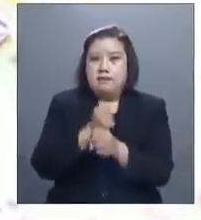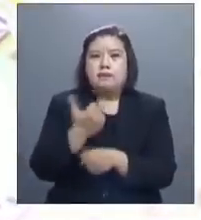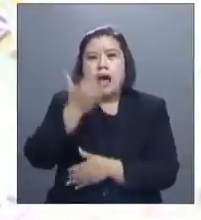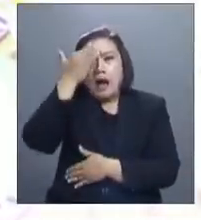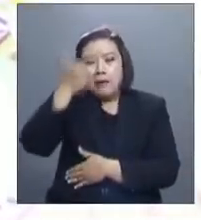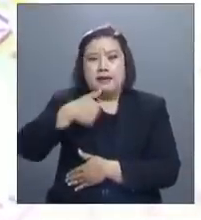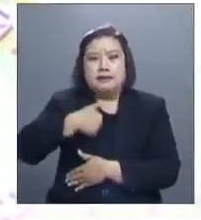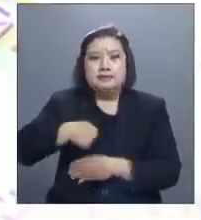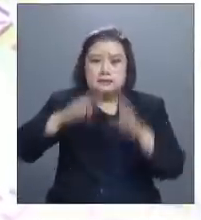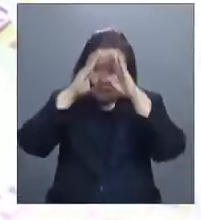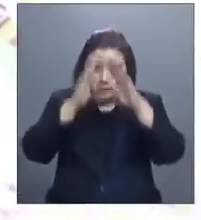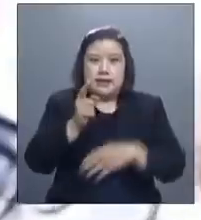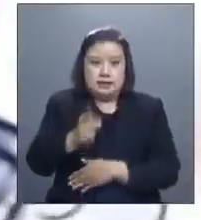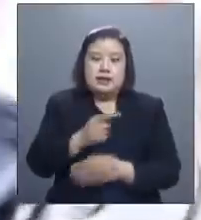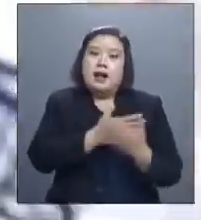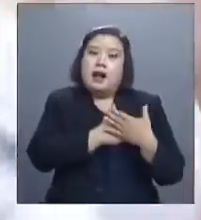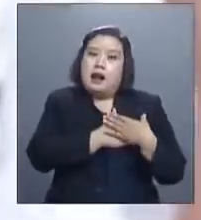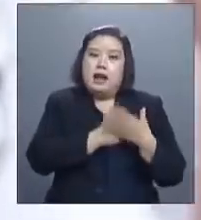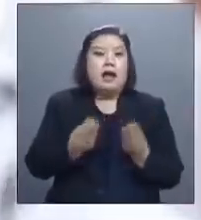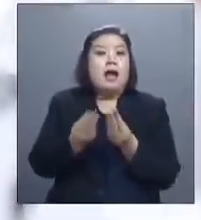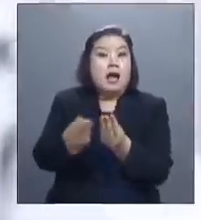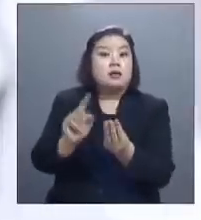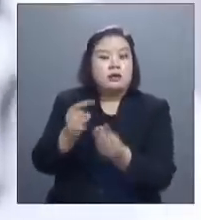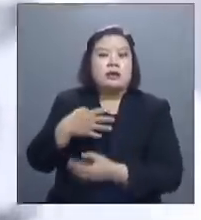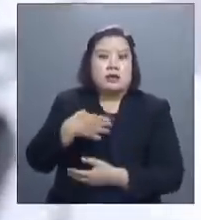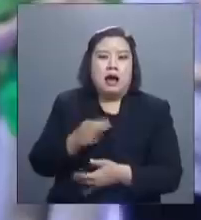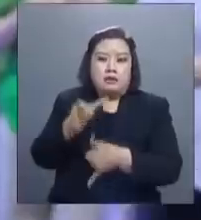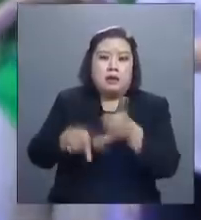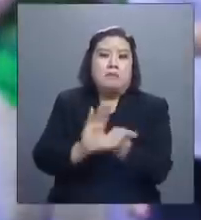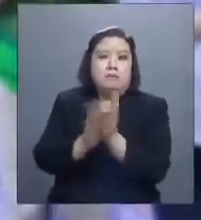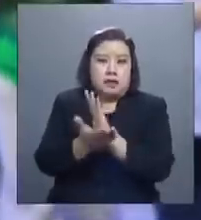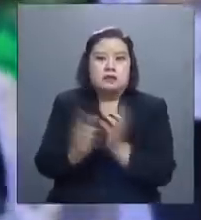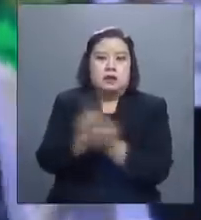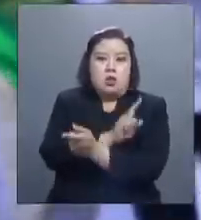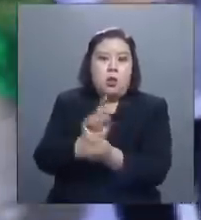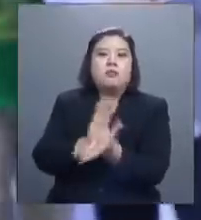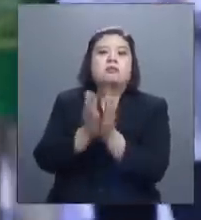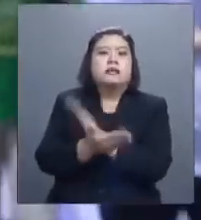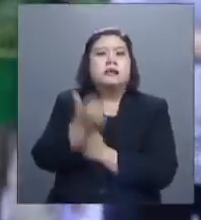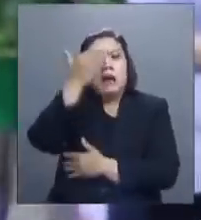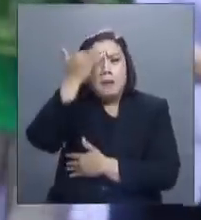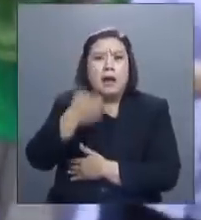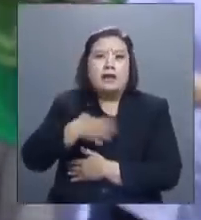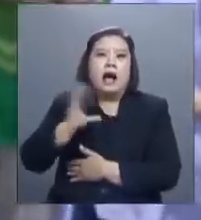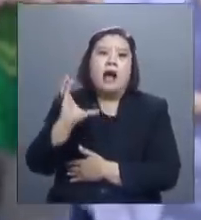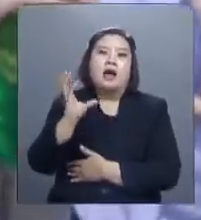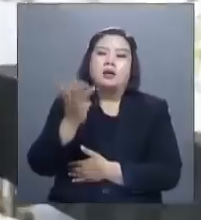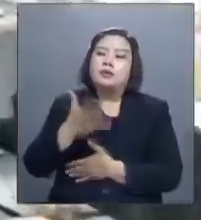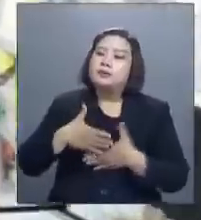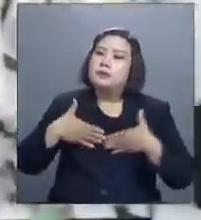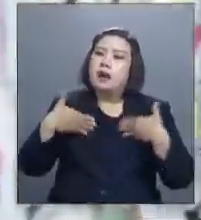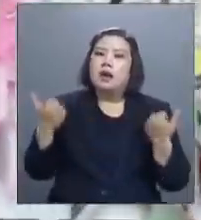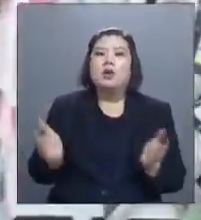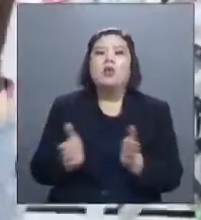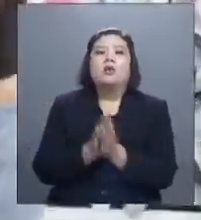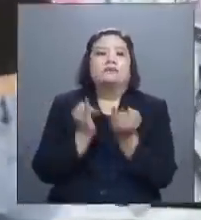ธอมีความมุ่งมั่นและความรักเธอจึงพร้อมเปลี่ยนแปลงตัวเองและสังคมเพื่อให้โลกใบนี้น่าอยู่ขึ้น เ